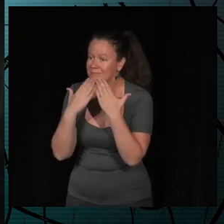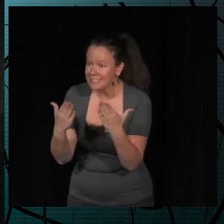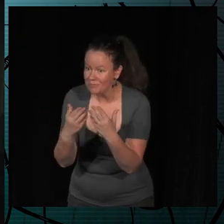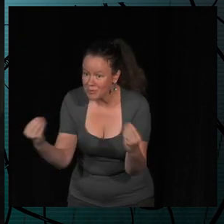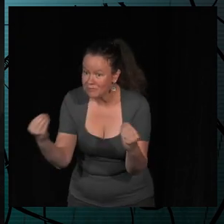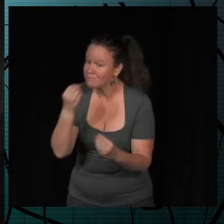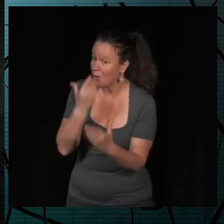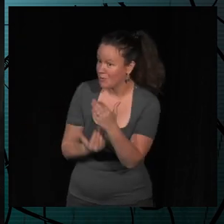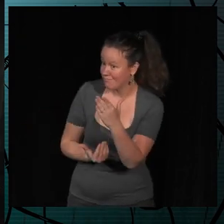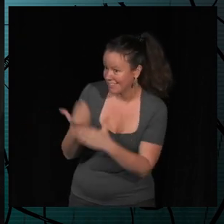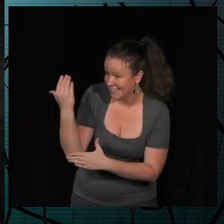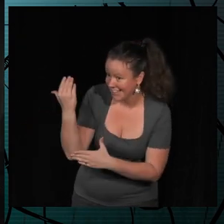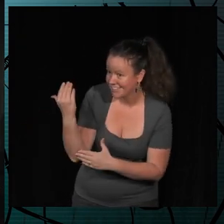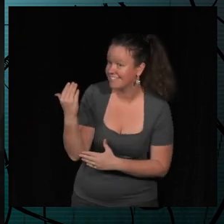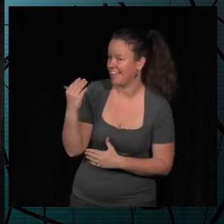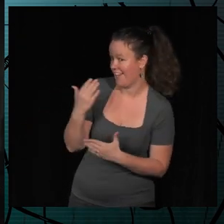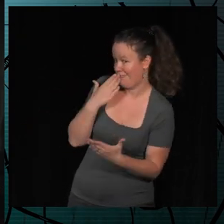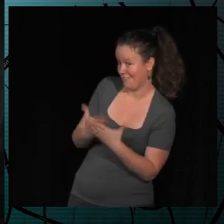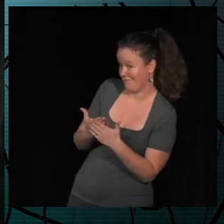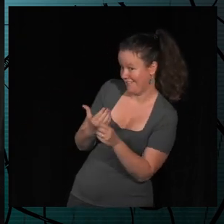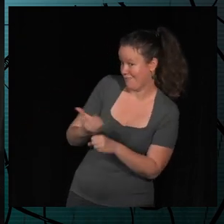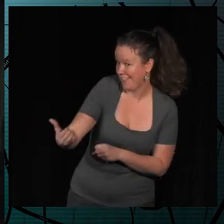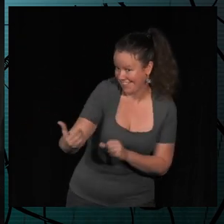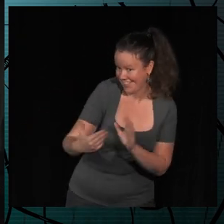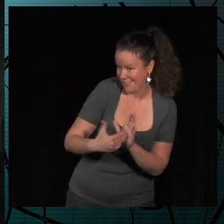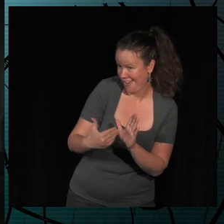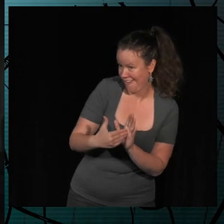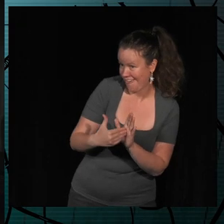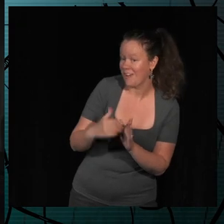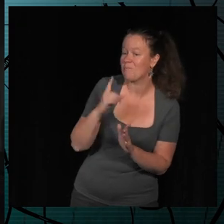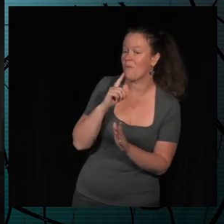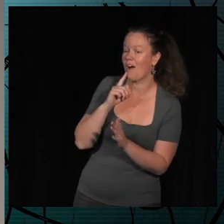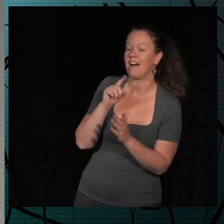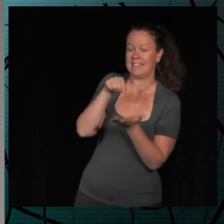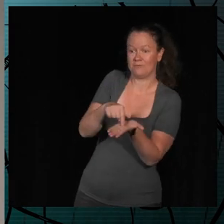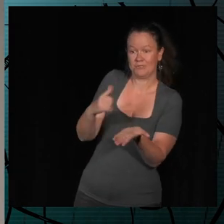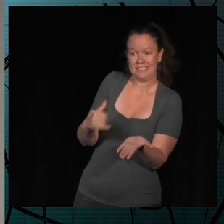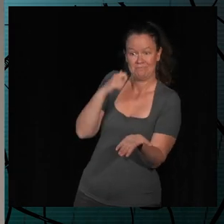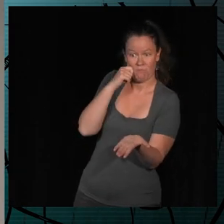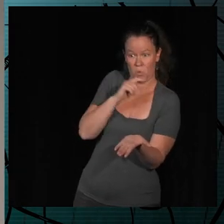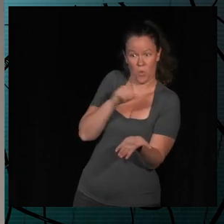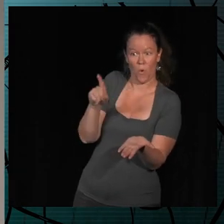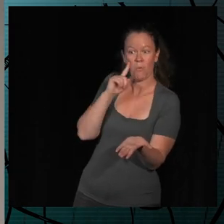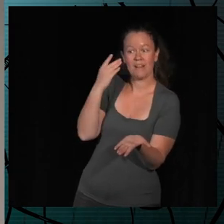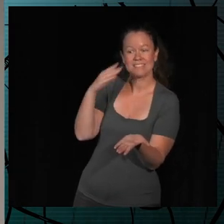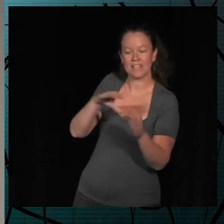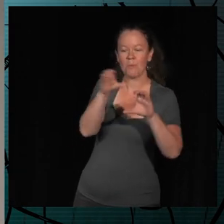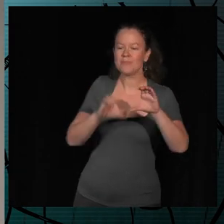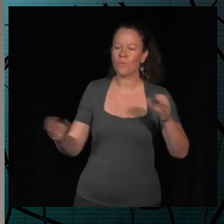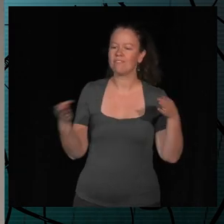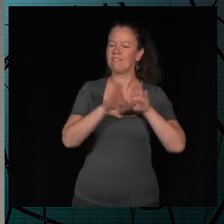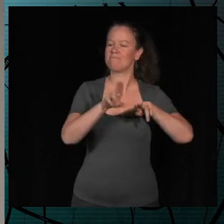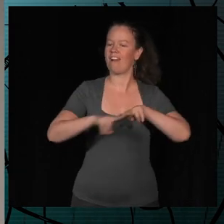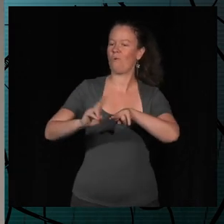maintenant je vous donne rendez-vous l'année prochaine dans un autre site puisque la BPI va déménager avec la fermeture du Centre